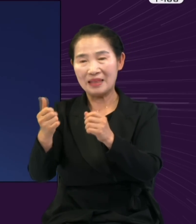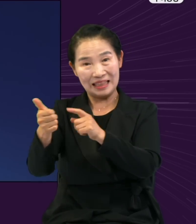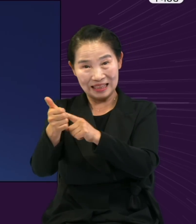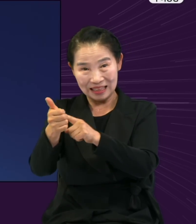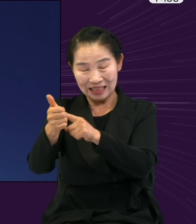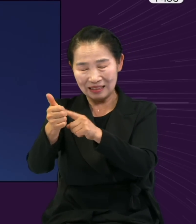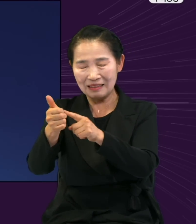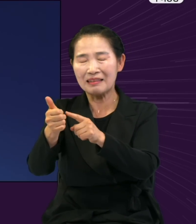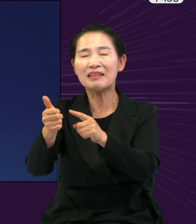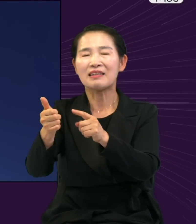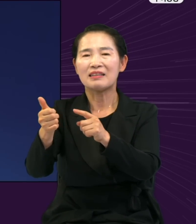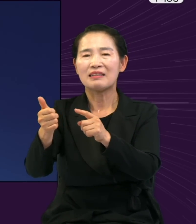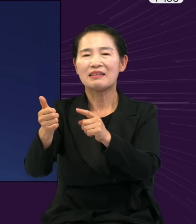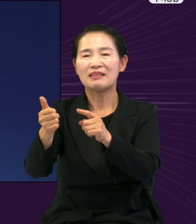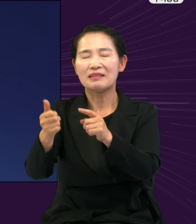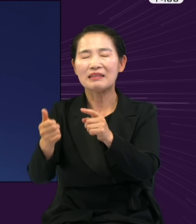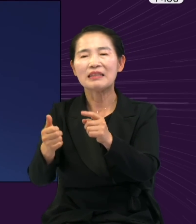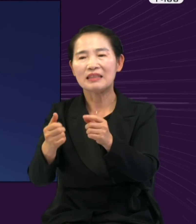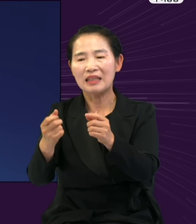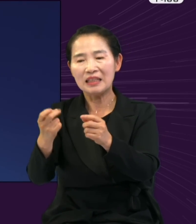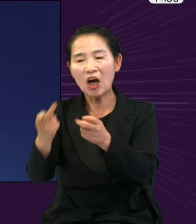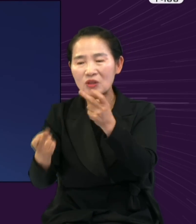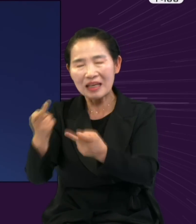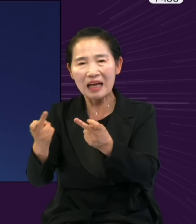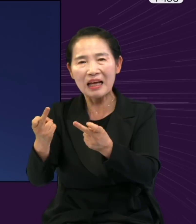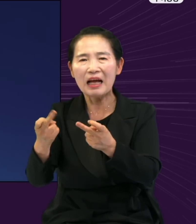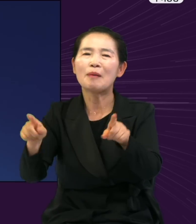아이가 양보를 한 거죠.